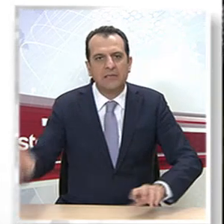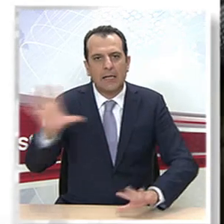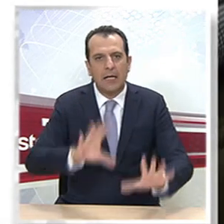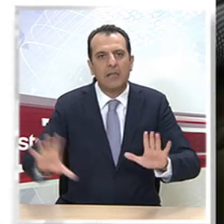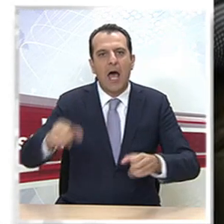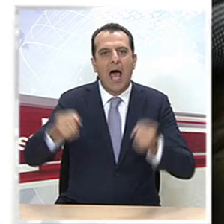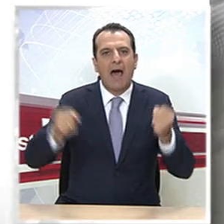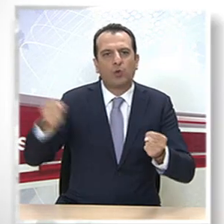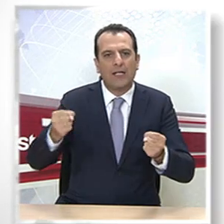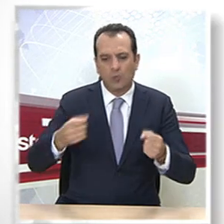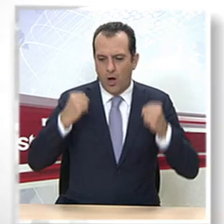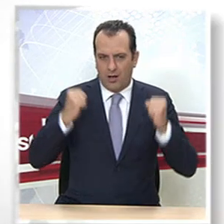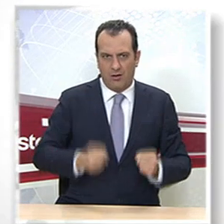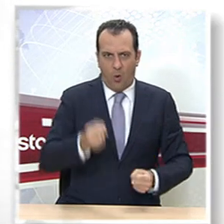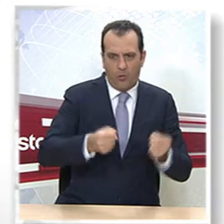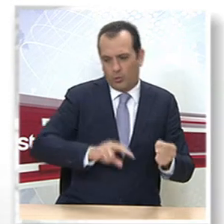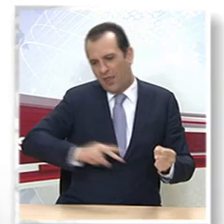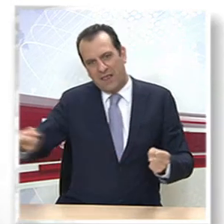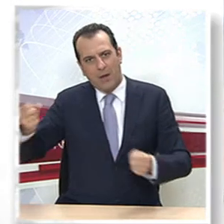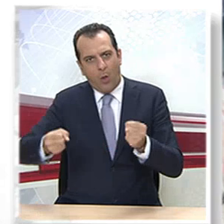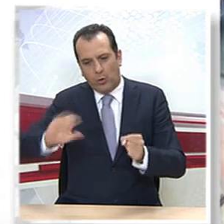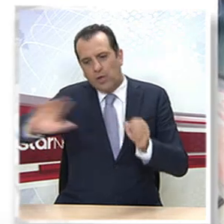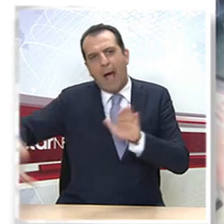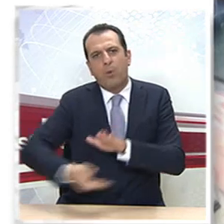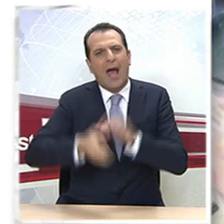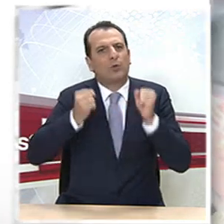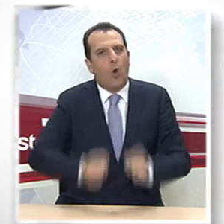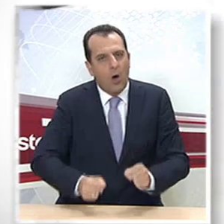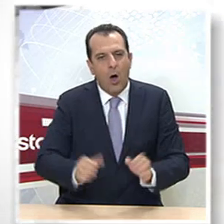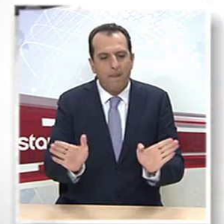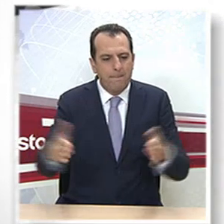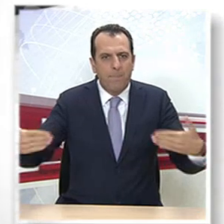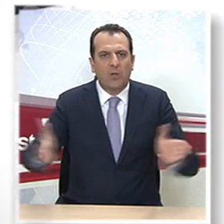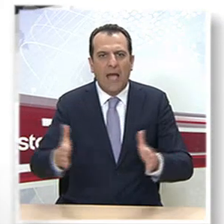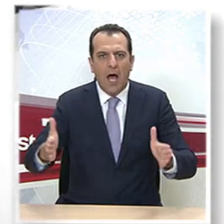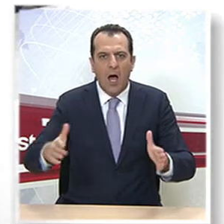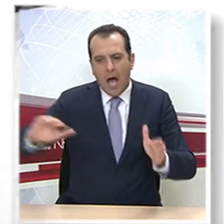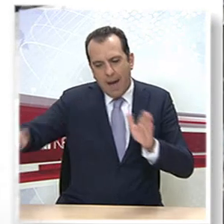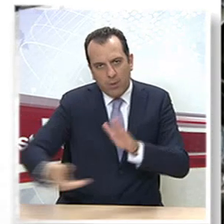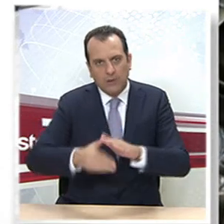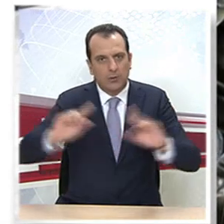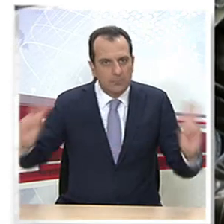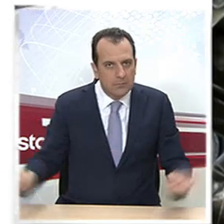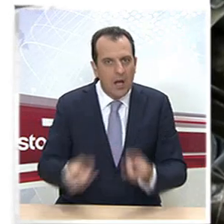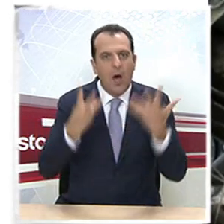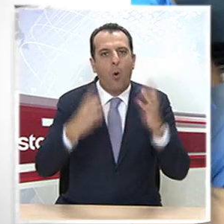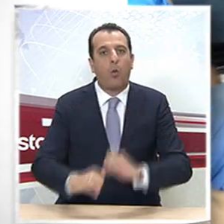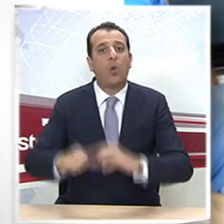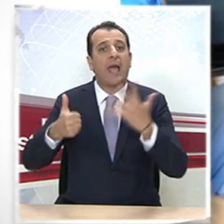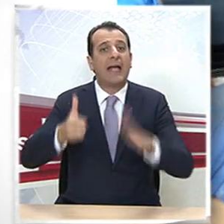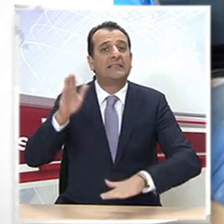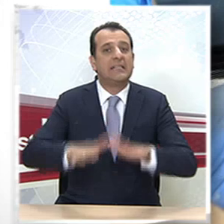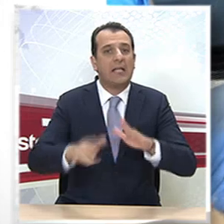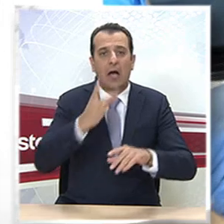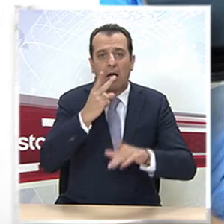πάτωμα κάτω από τα καθίσματα του οδηγού και συνοδηγού, καθώς και κάτω από τις μπροστινές πόρτες, 86 κιλά κατέργαστης κάναβης.